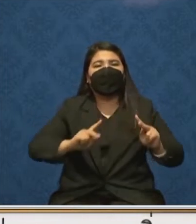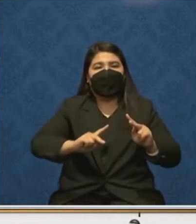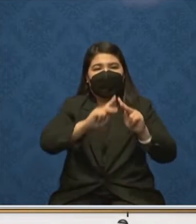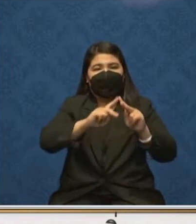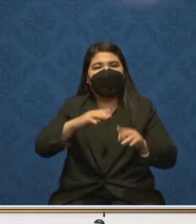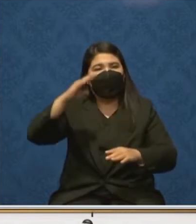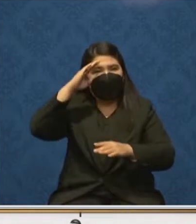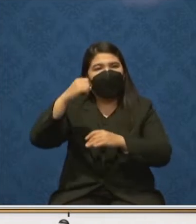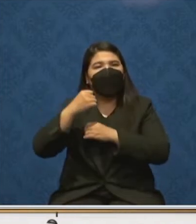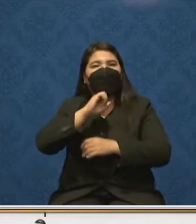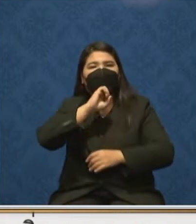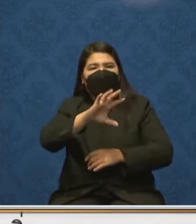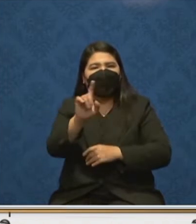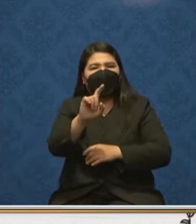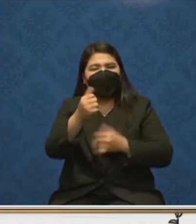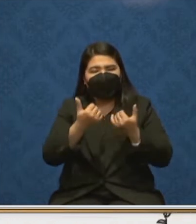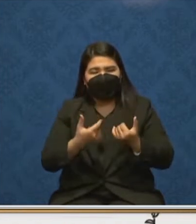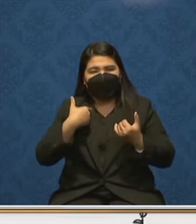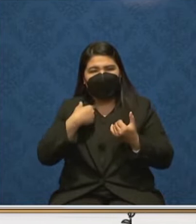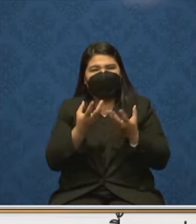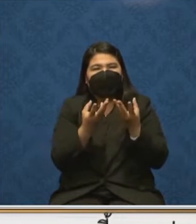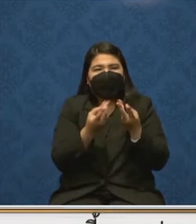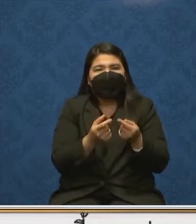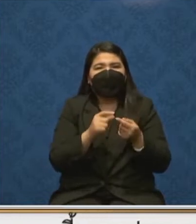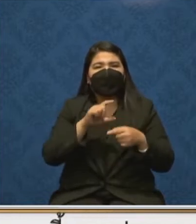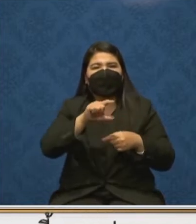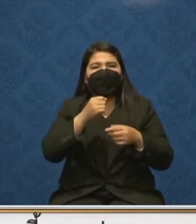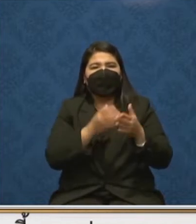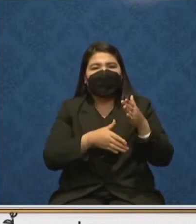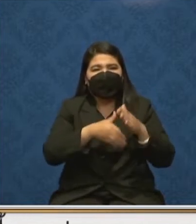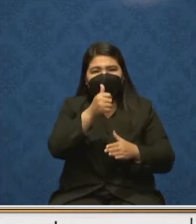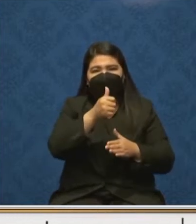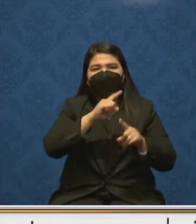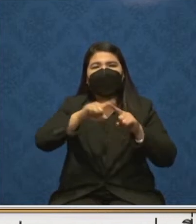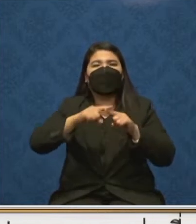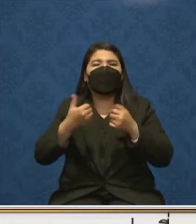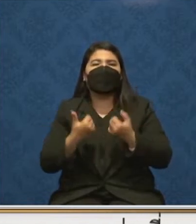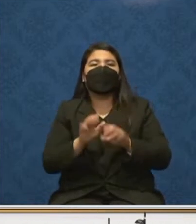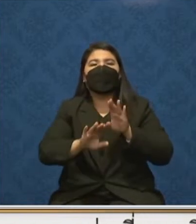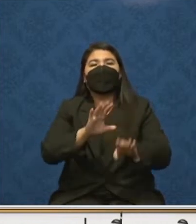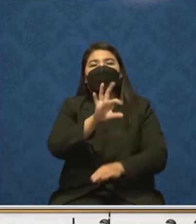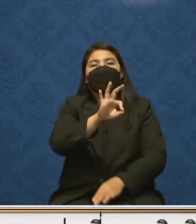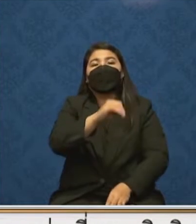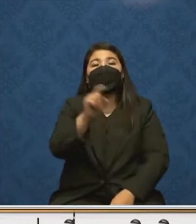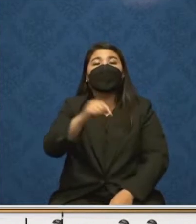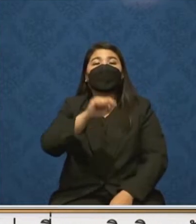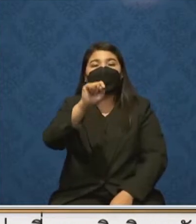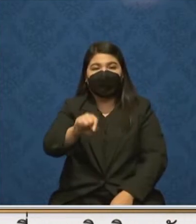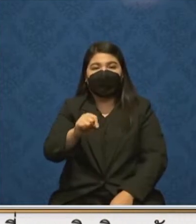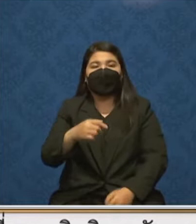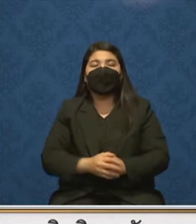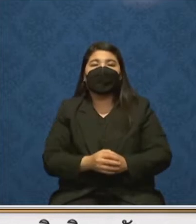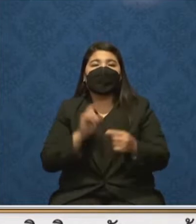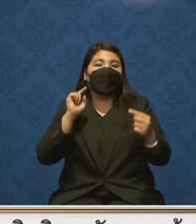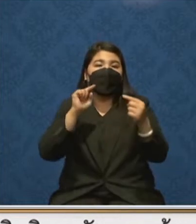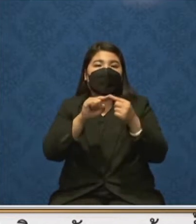Beaรอ skill ตั้งแตื่อง ที่เป็น 100 ละ ความสำเร็แตวบอกวา 90%เป้า 90